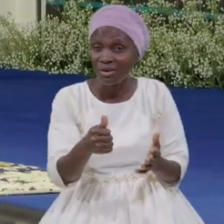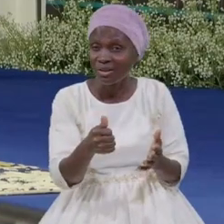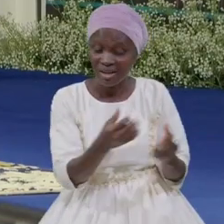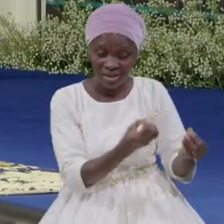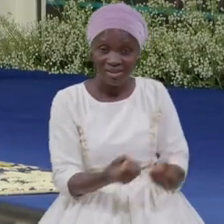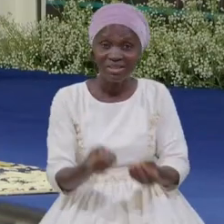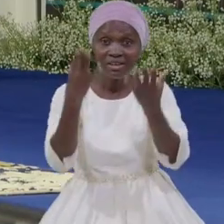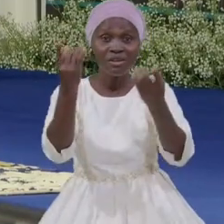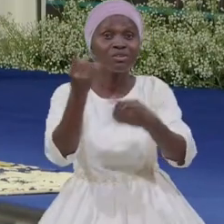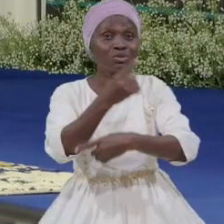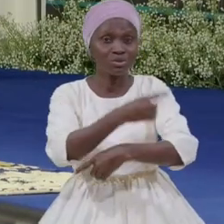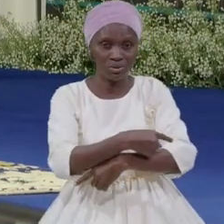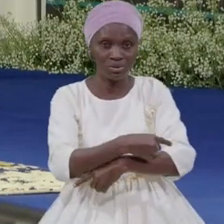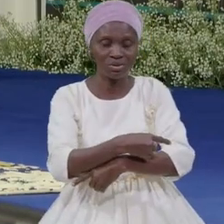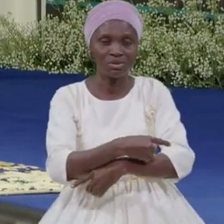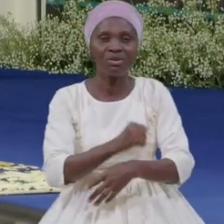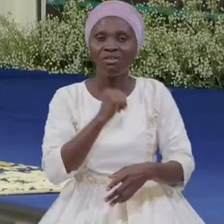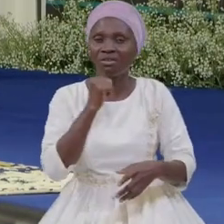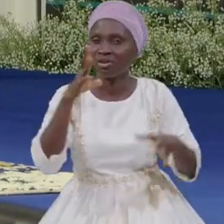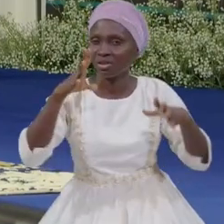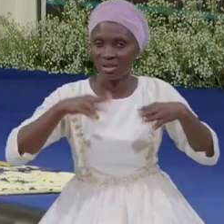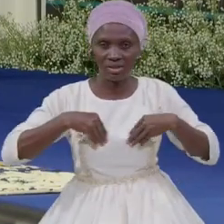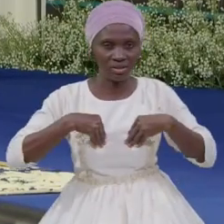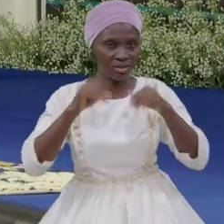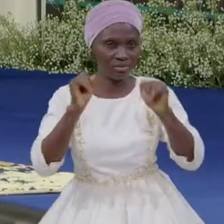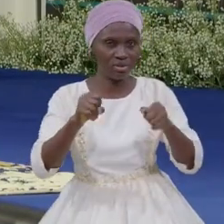aujourd'hui est inacceptable à Dieu.